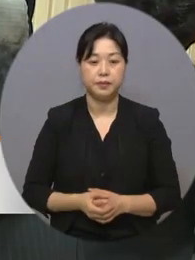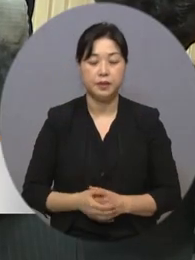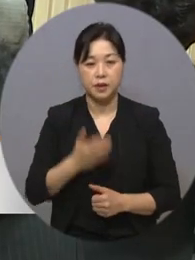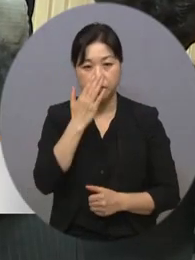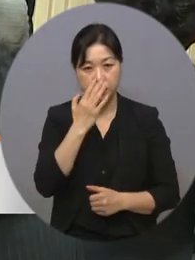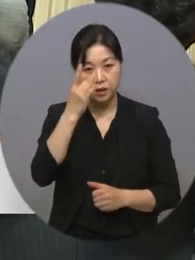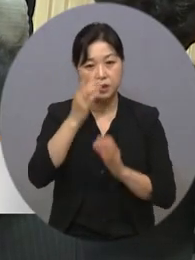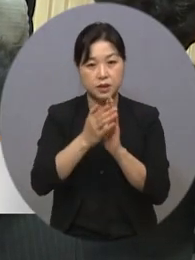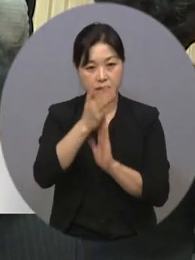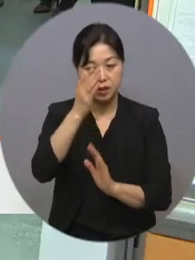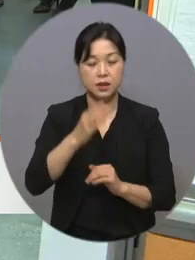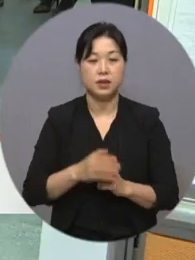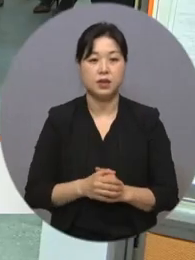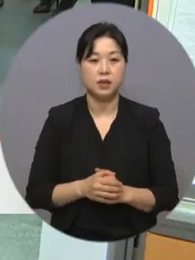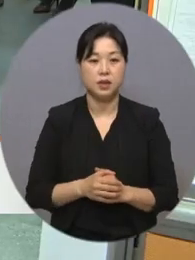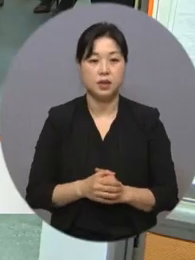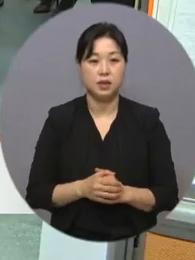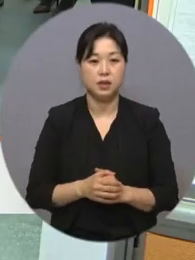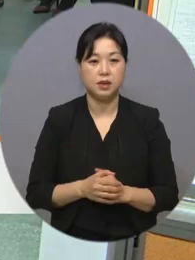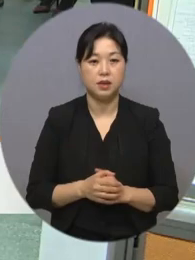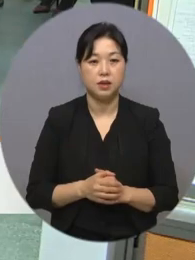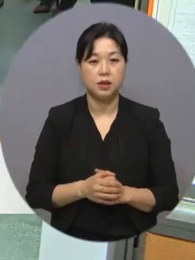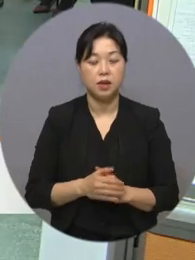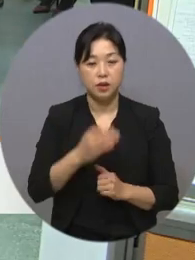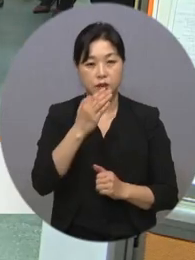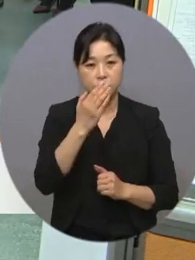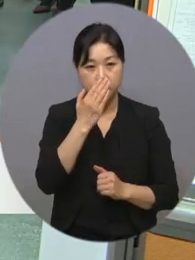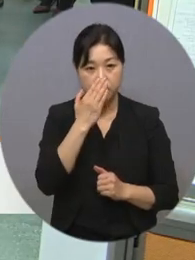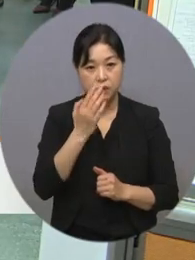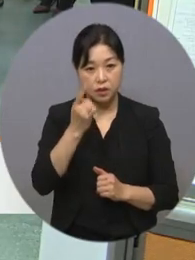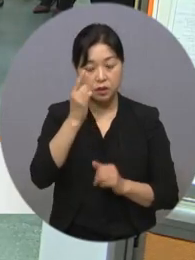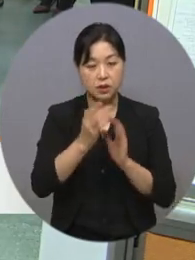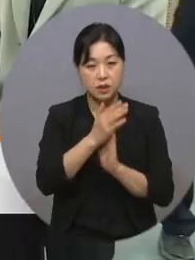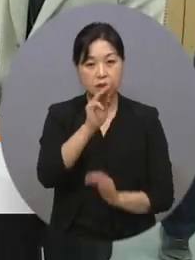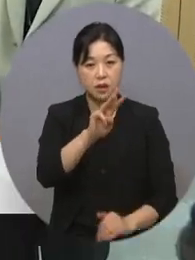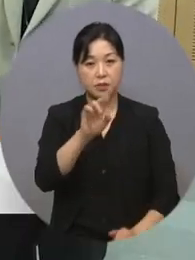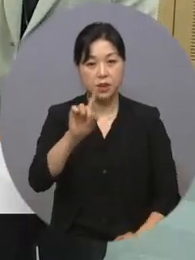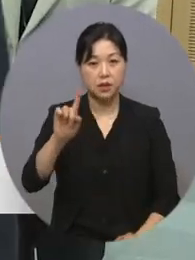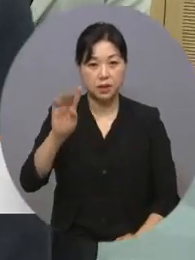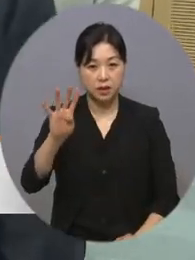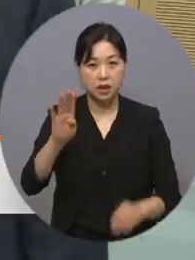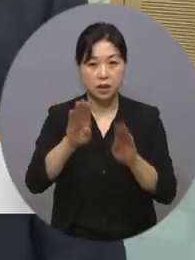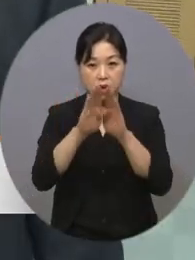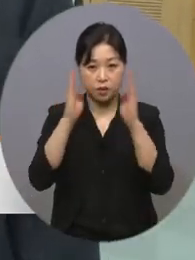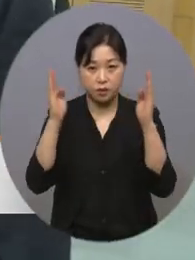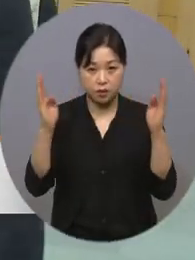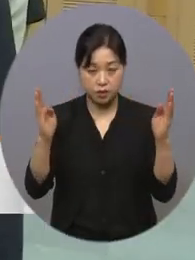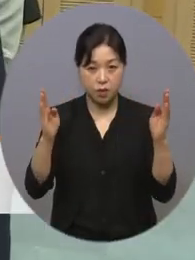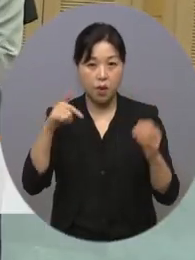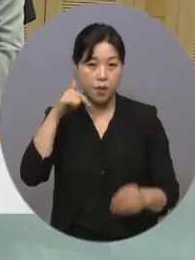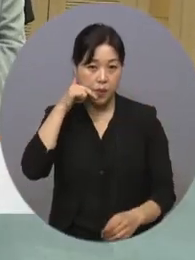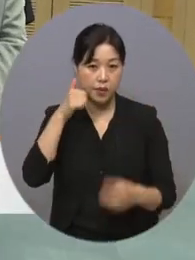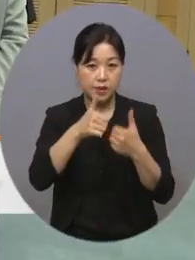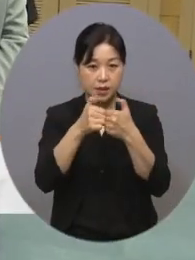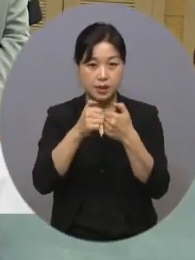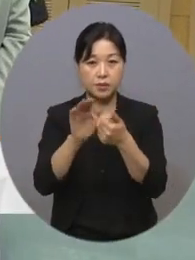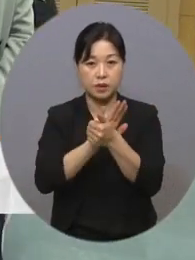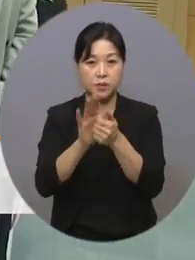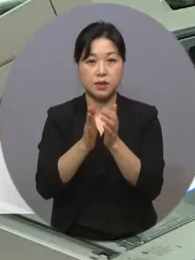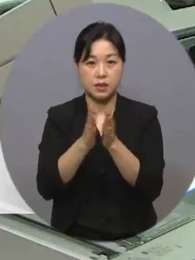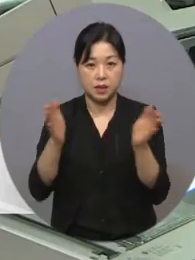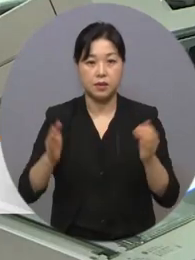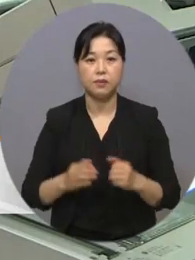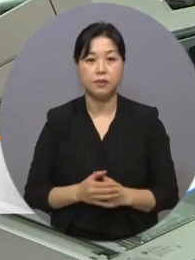순천시는 지난 1일 순천시 3114 온누리 콜센터 개소식을 갖고 본격적인 콜센터 상담 서비스에